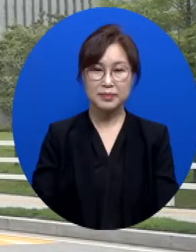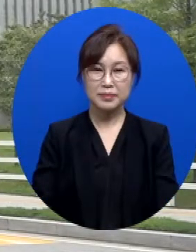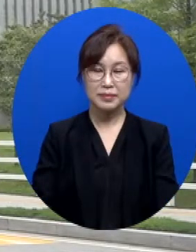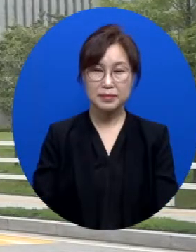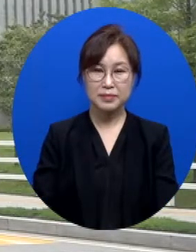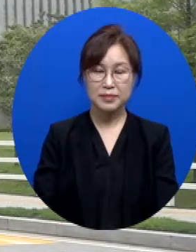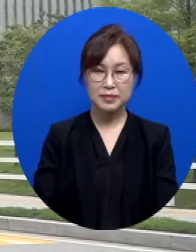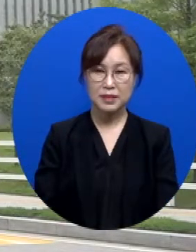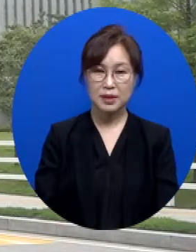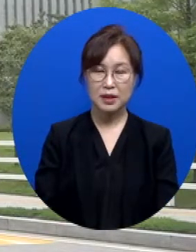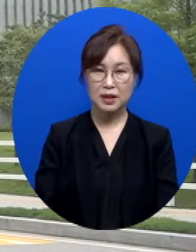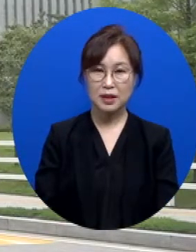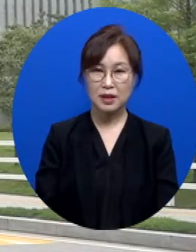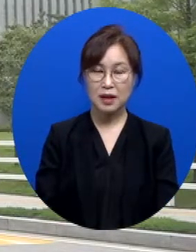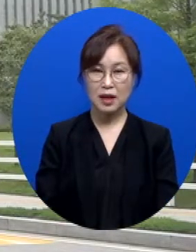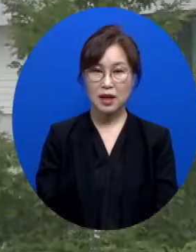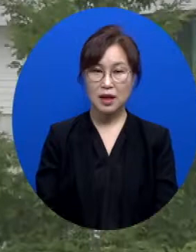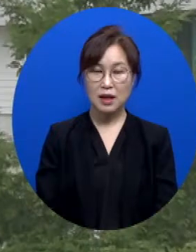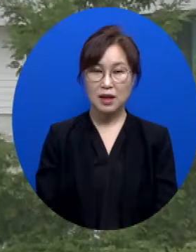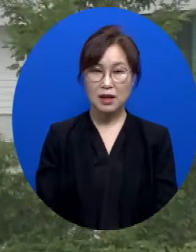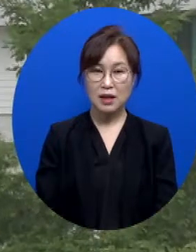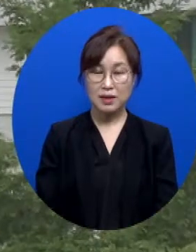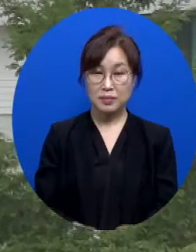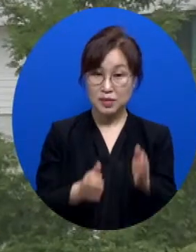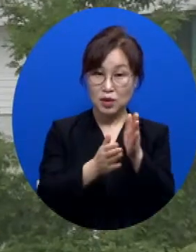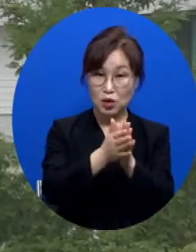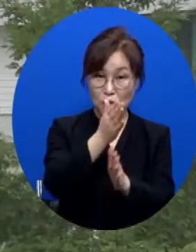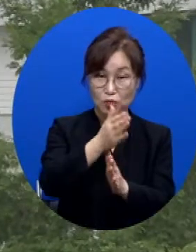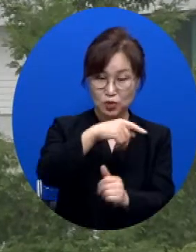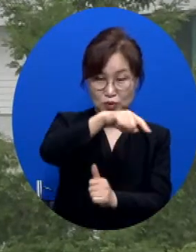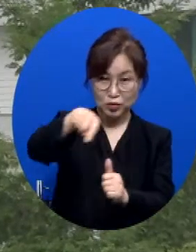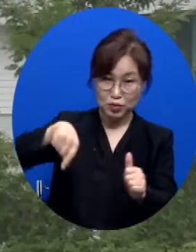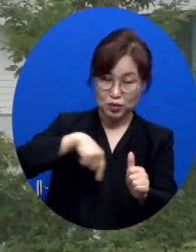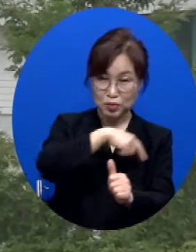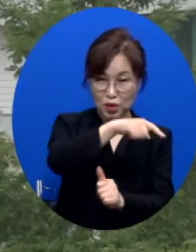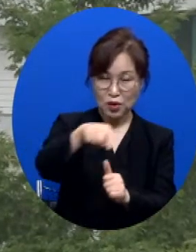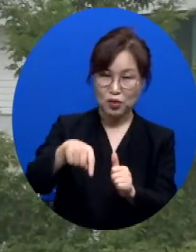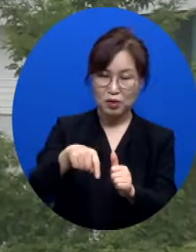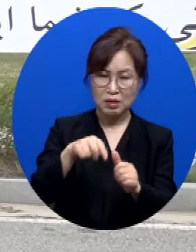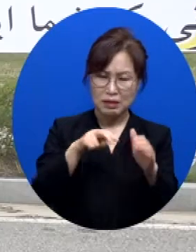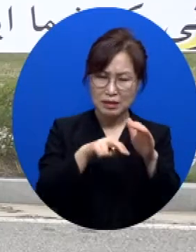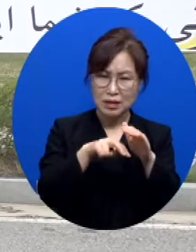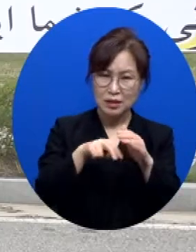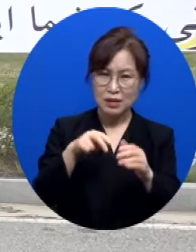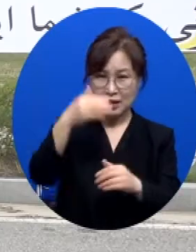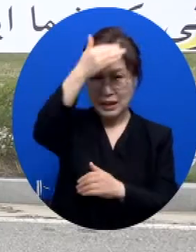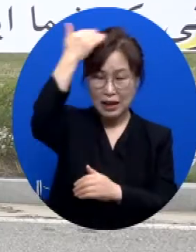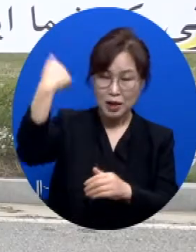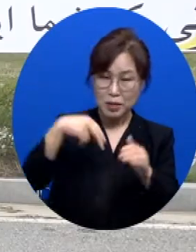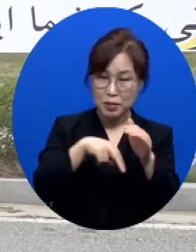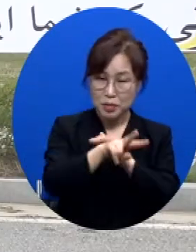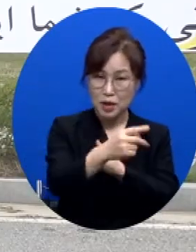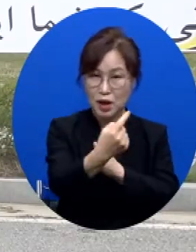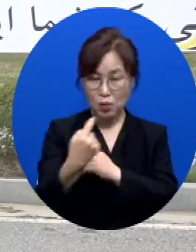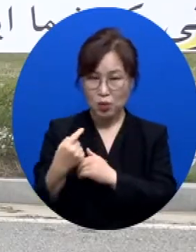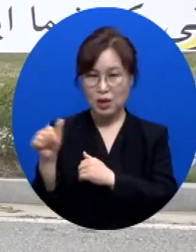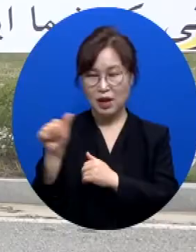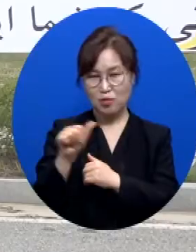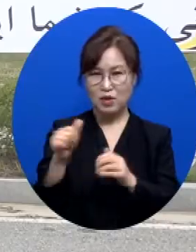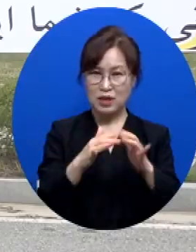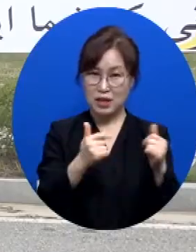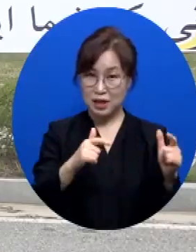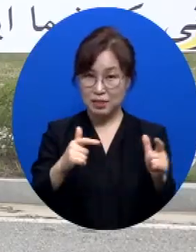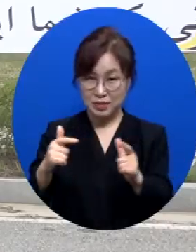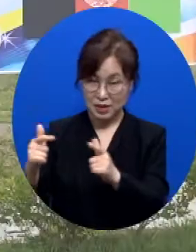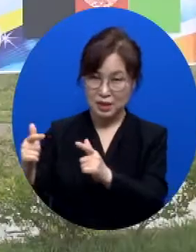충북 진천 국가공무원 인재개발원 앞. 탈레반을 피해 한국으로 입국한 아프가니스탄 현지